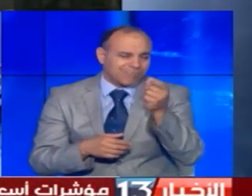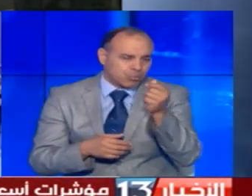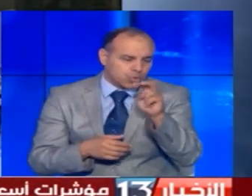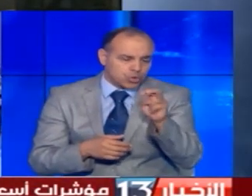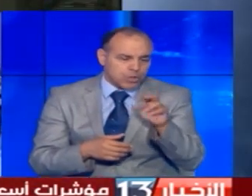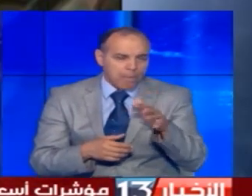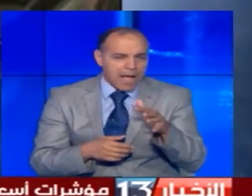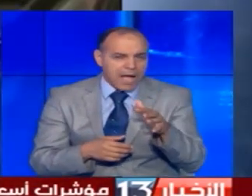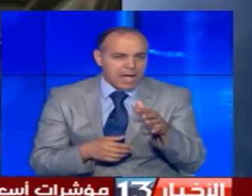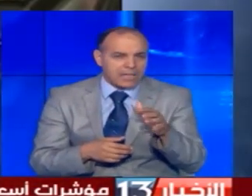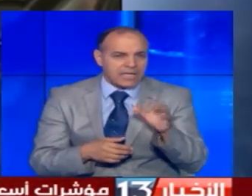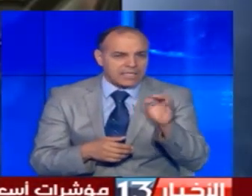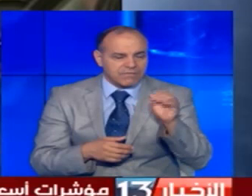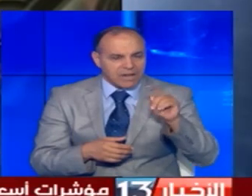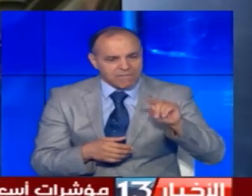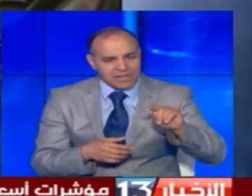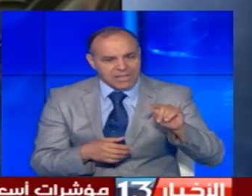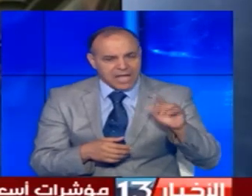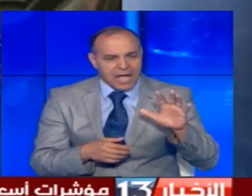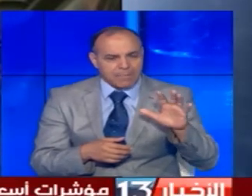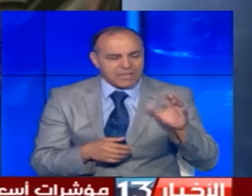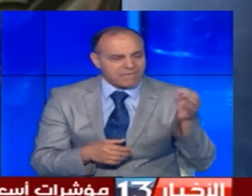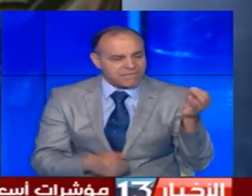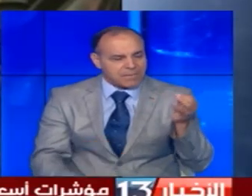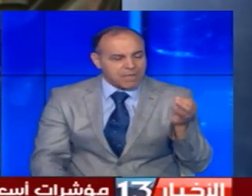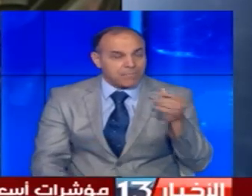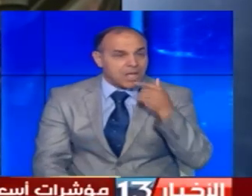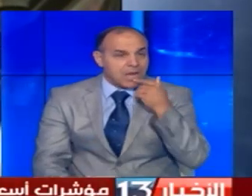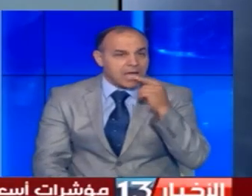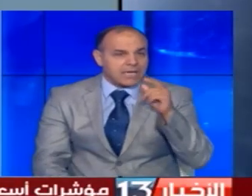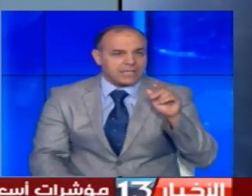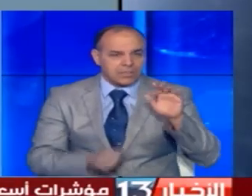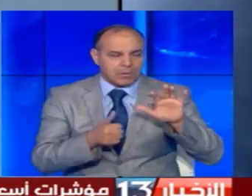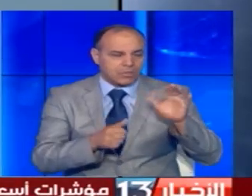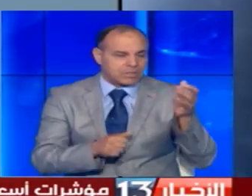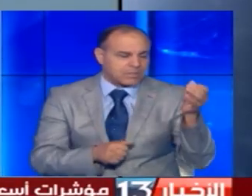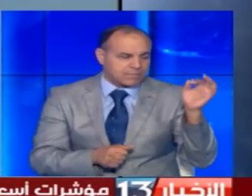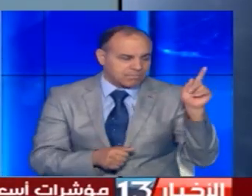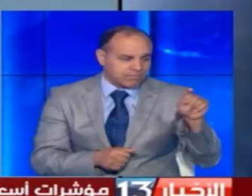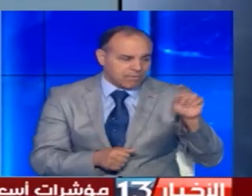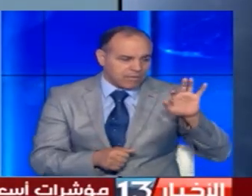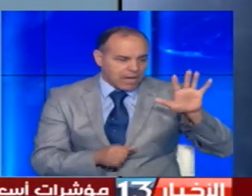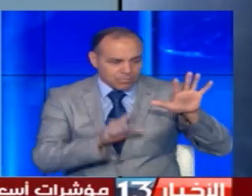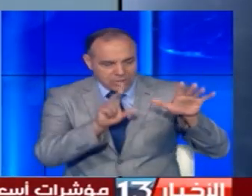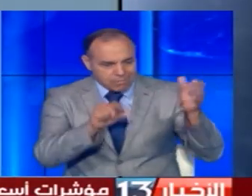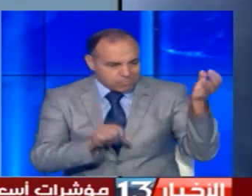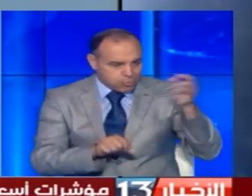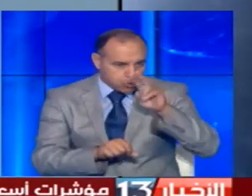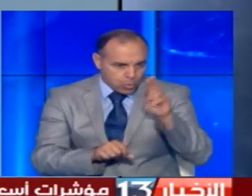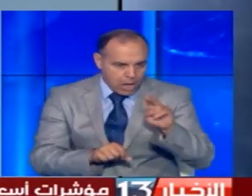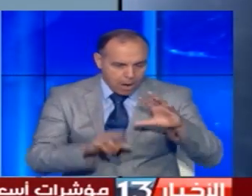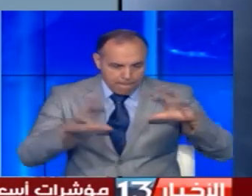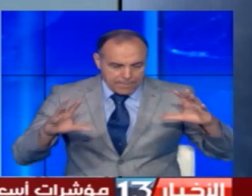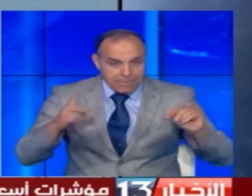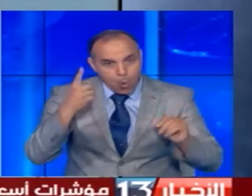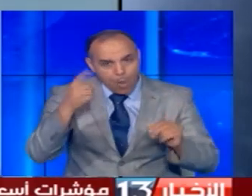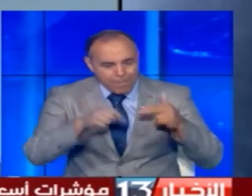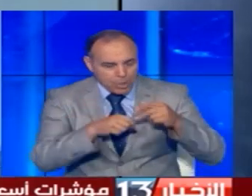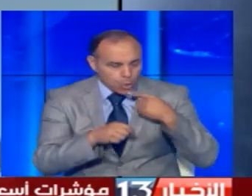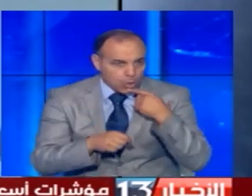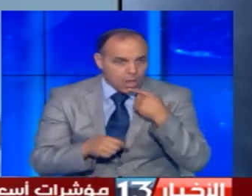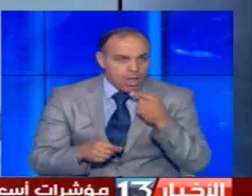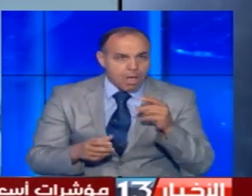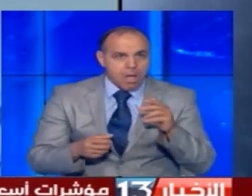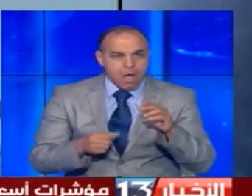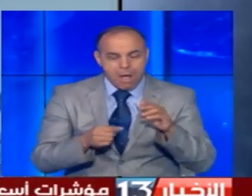يعادل صفر فاصله خمسه بالمائه الى سبعه وستين فاصل خمسه وسبعين دولار للبرميل وكان الخام